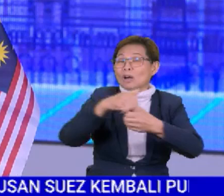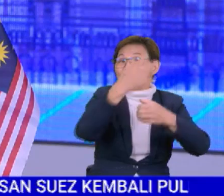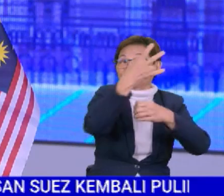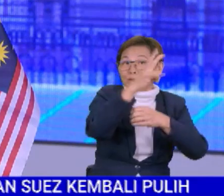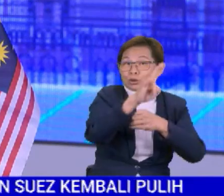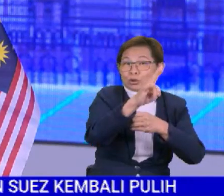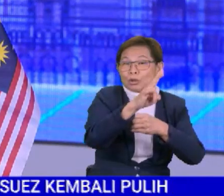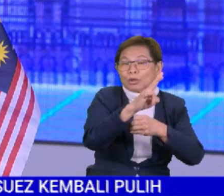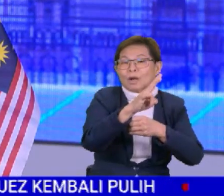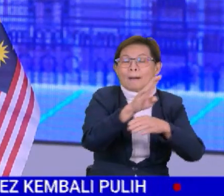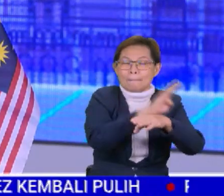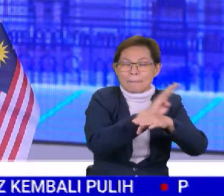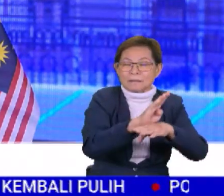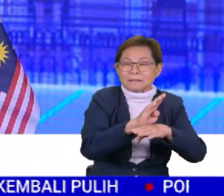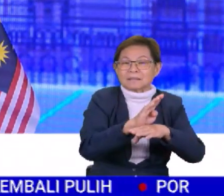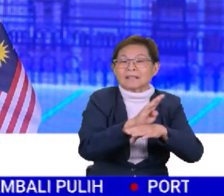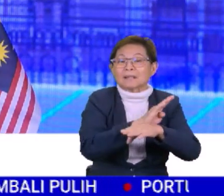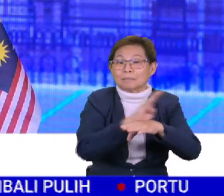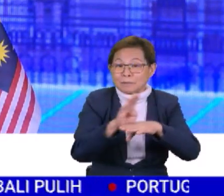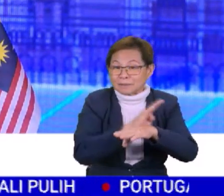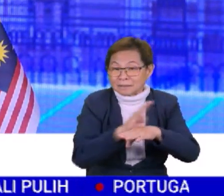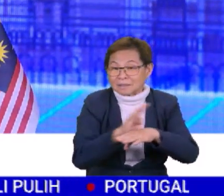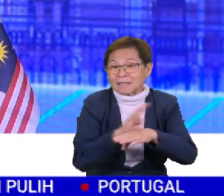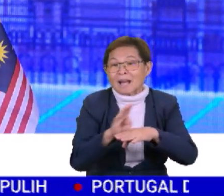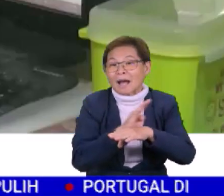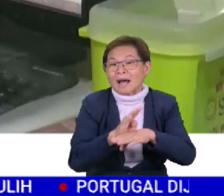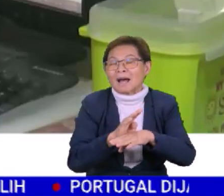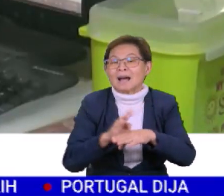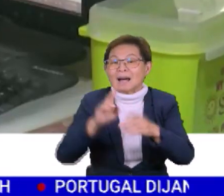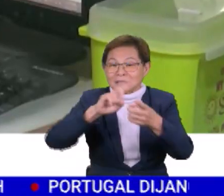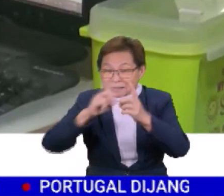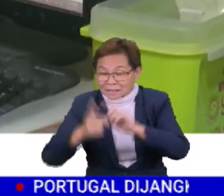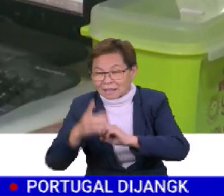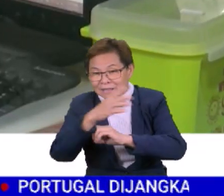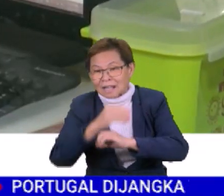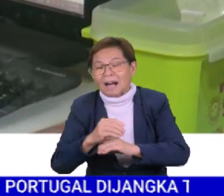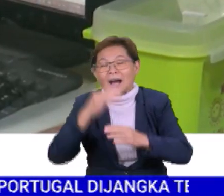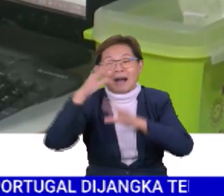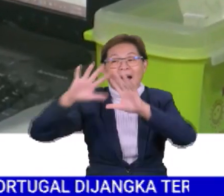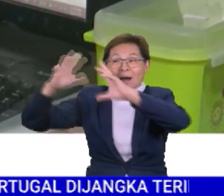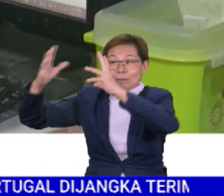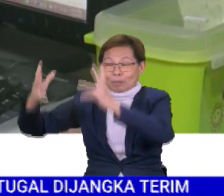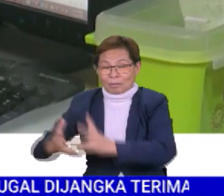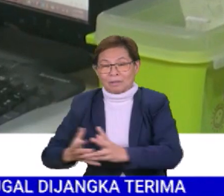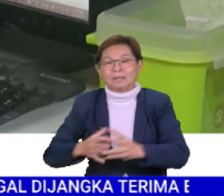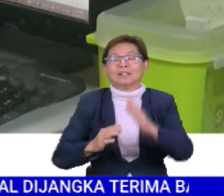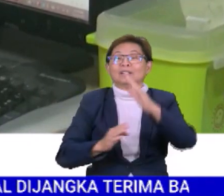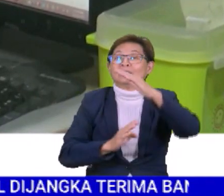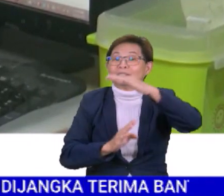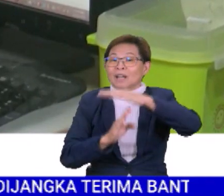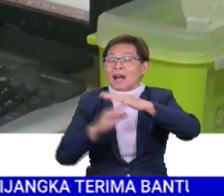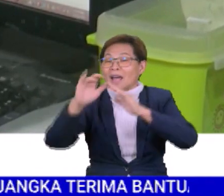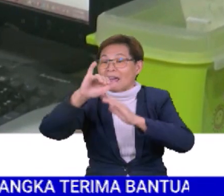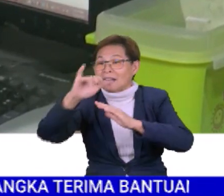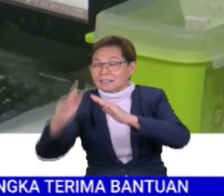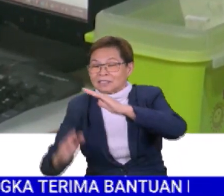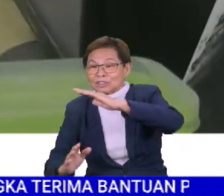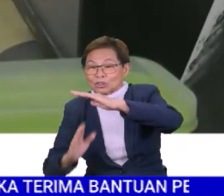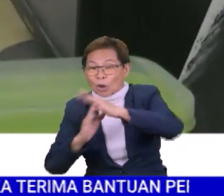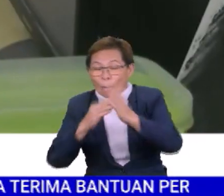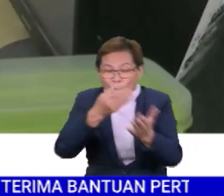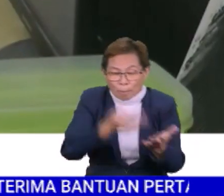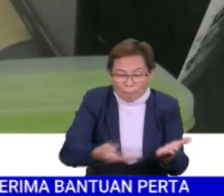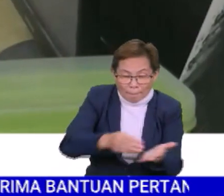platform digital tempatan dan antarbangsa menurut mengurusi pasukan khas jihad tahan inflasi tasnya Nose barang aja